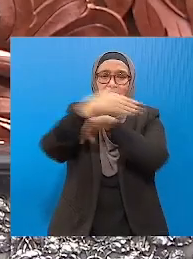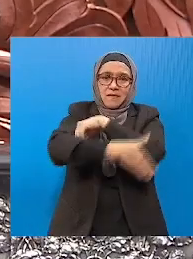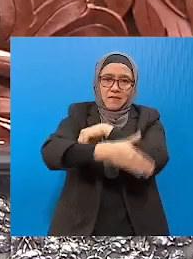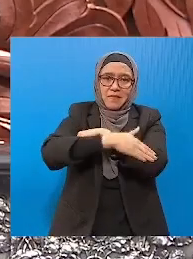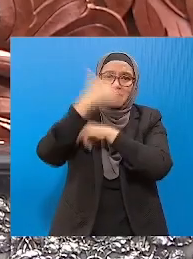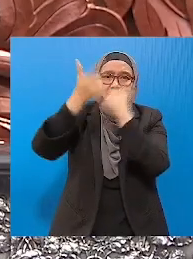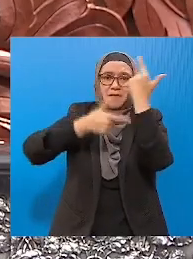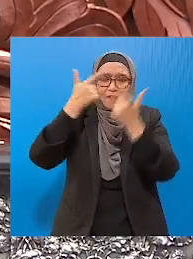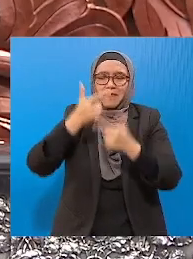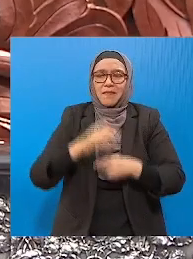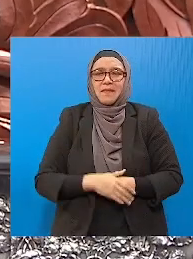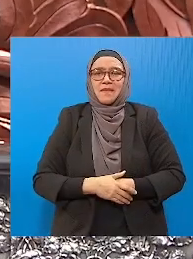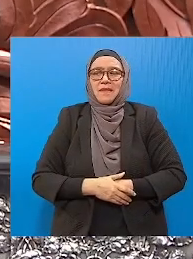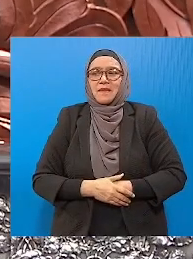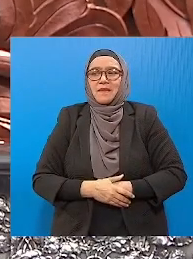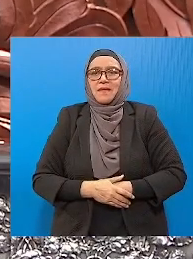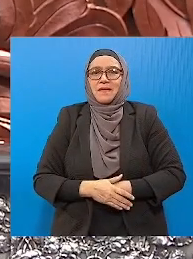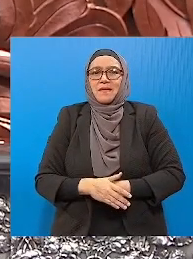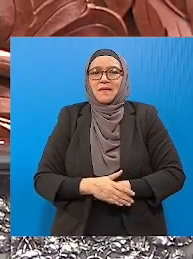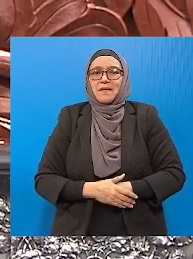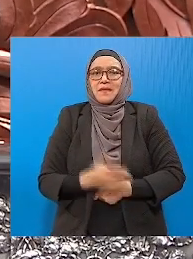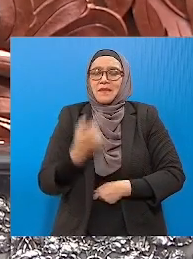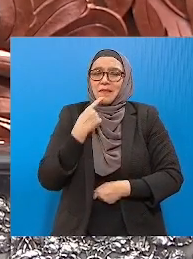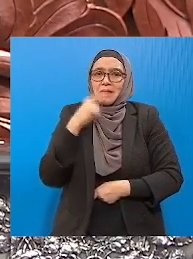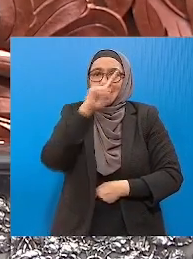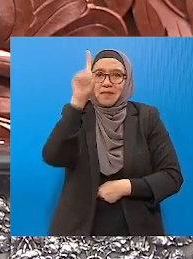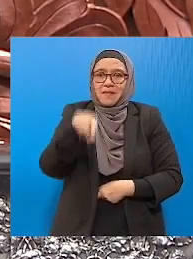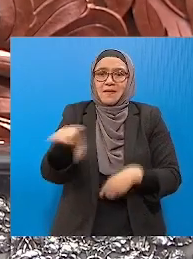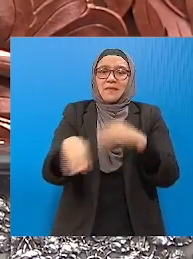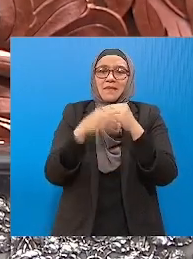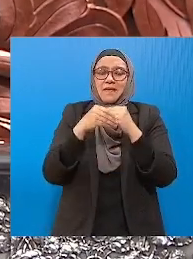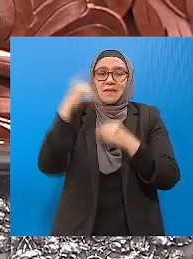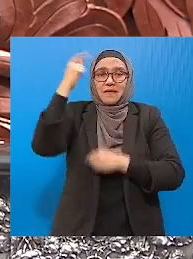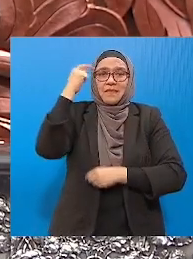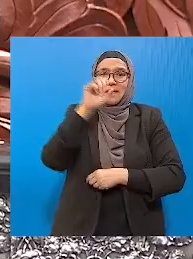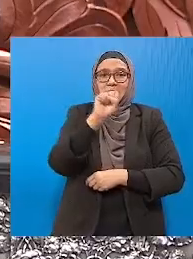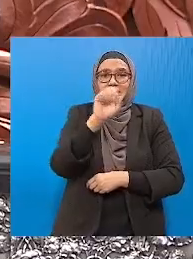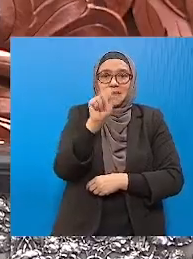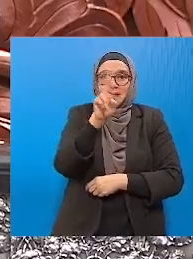seharusnya Ayang pomade Sun Sabri benazir